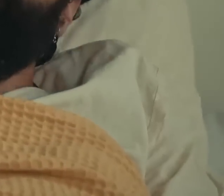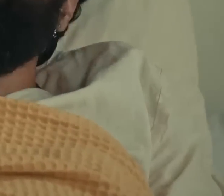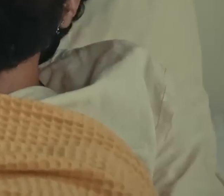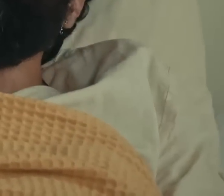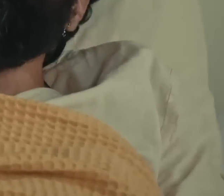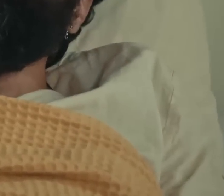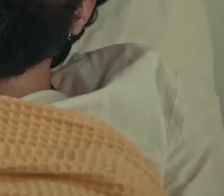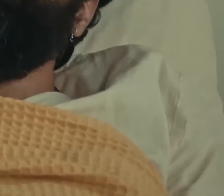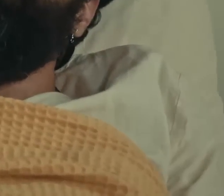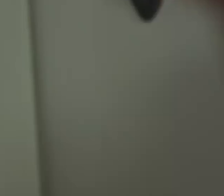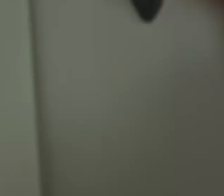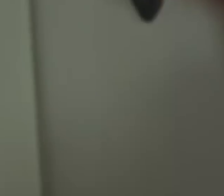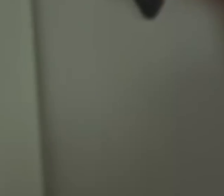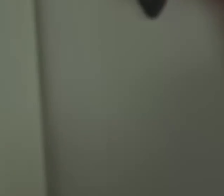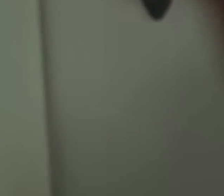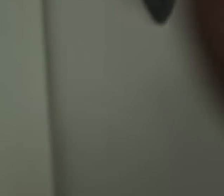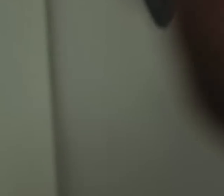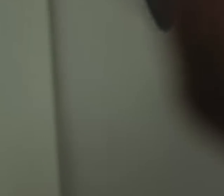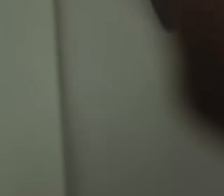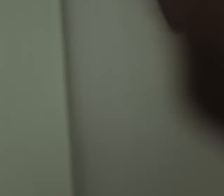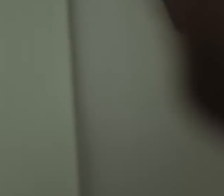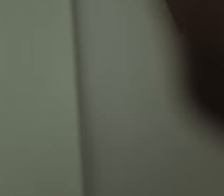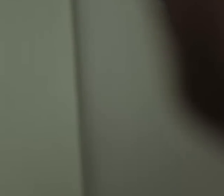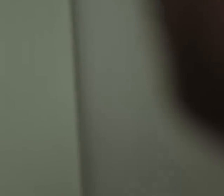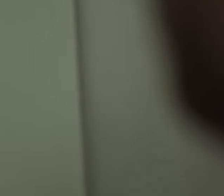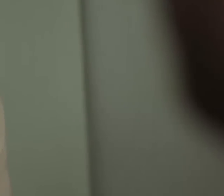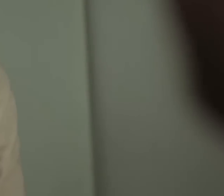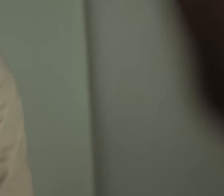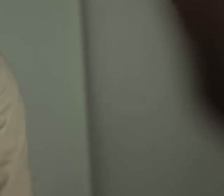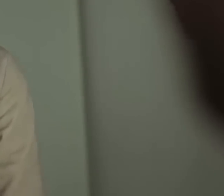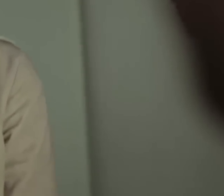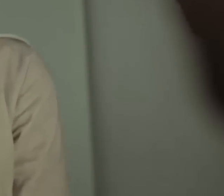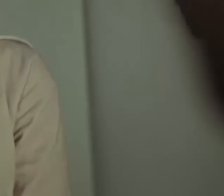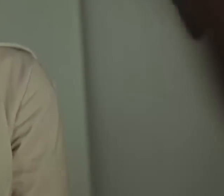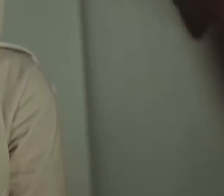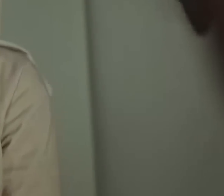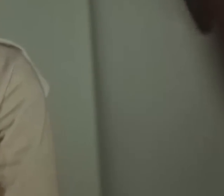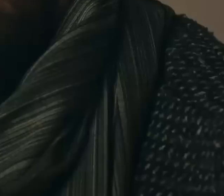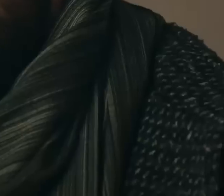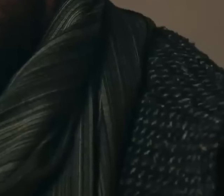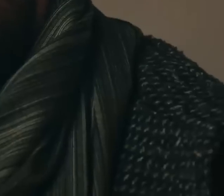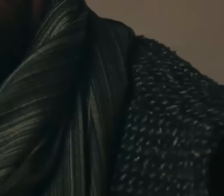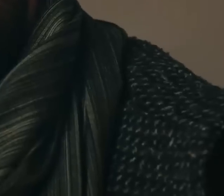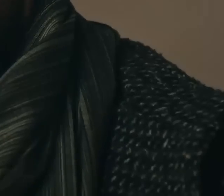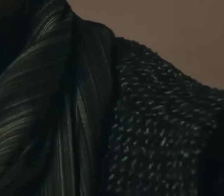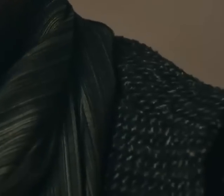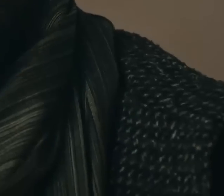Zozan bakışlarını Leyla'ya çevirdi. Leyla gururlanmış. Mağrur bir ifadeyle sırıtarak Mustafa'ya bakıyor.